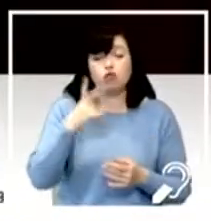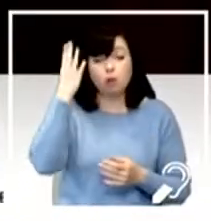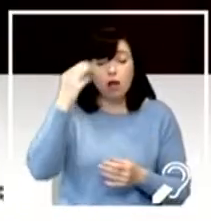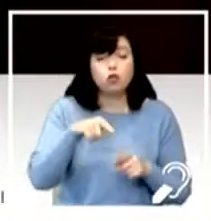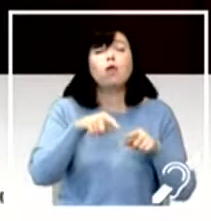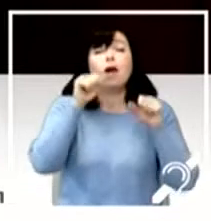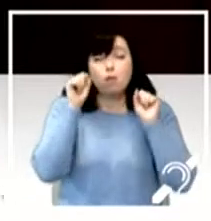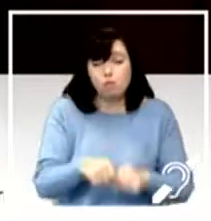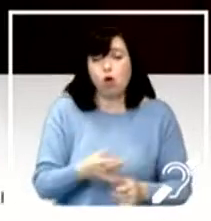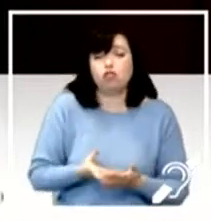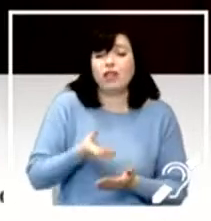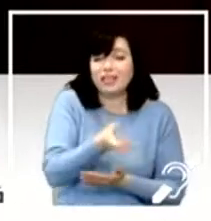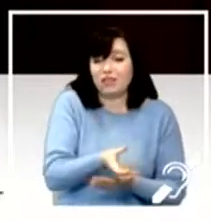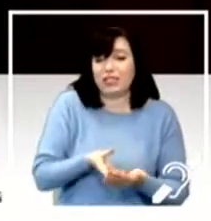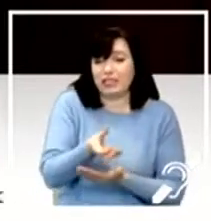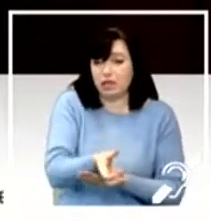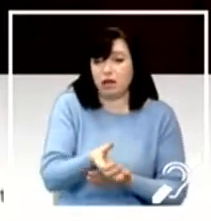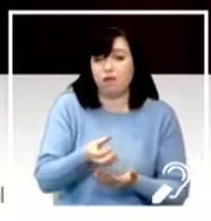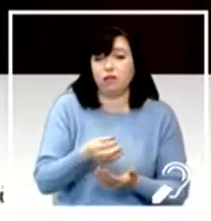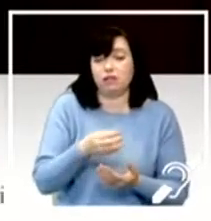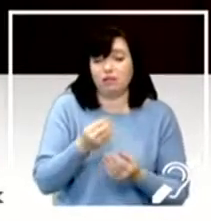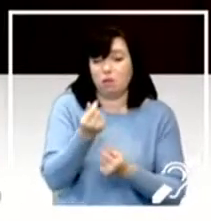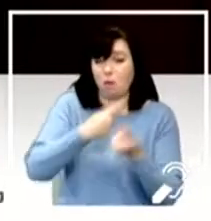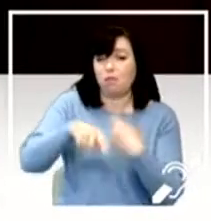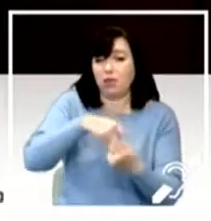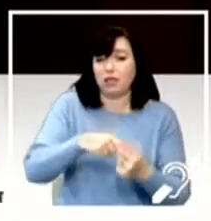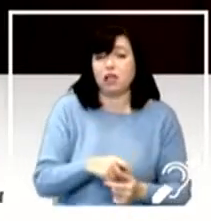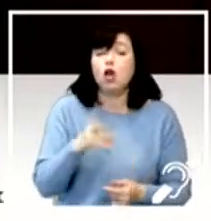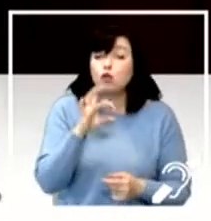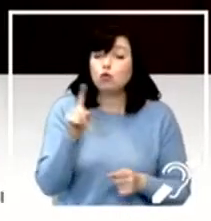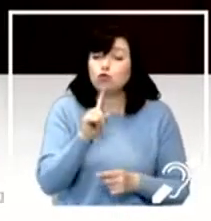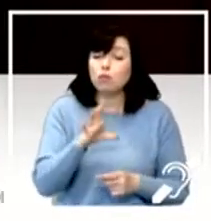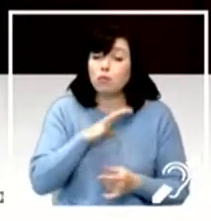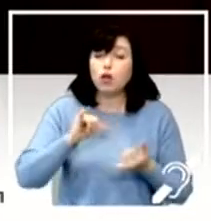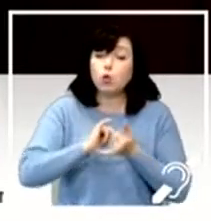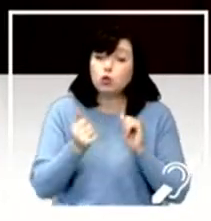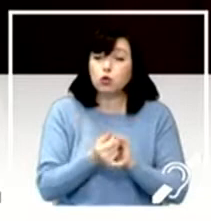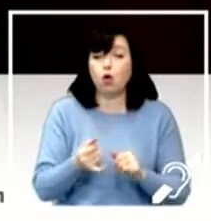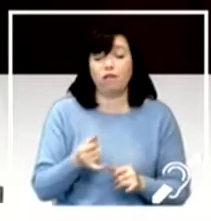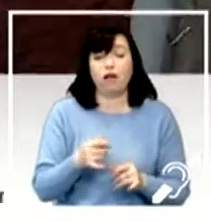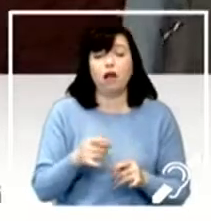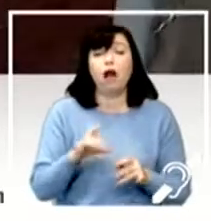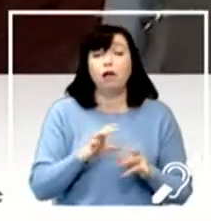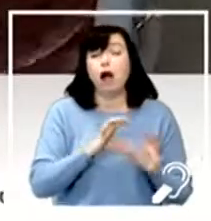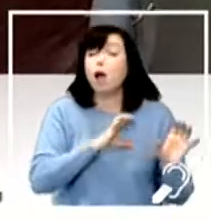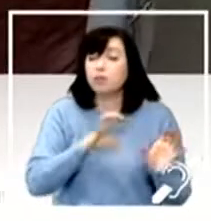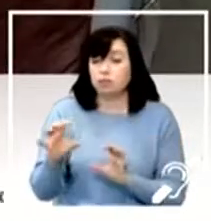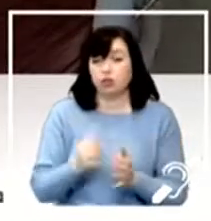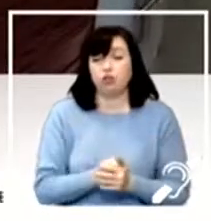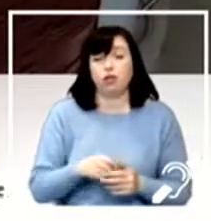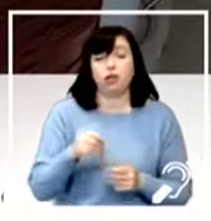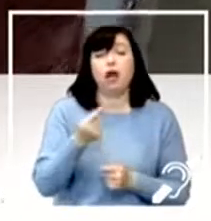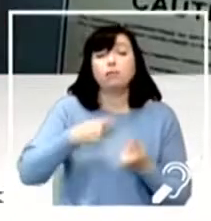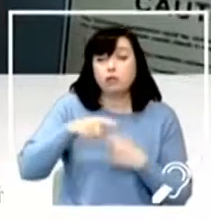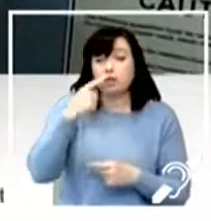de investiții, contează doar ca premizele acestor investiții să fie asigurate. Investitorii au vorbit